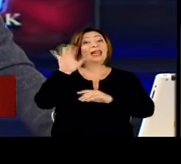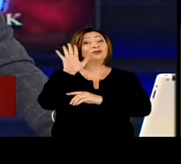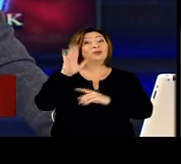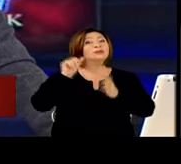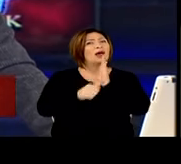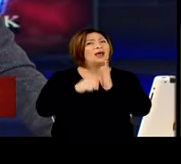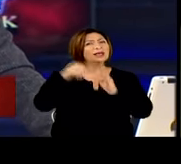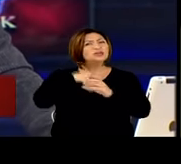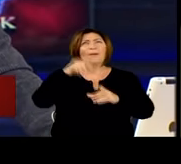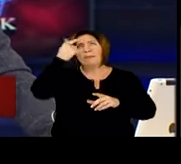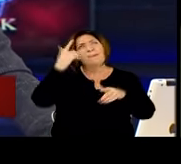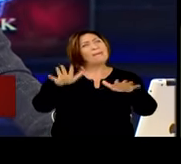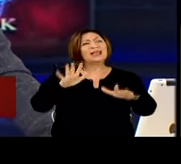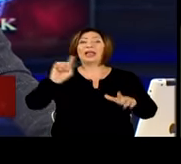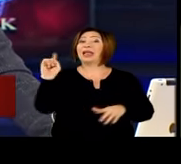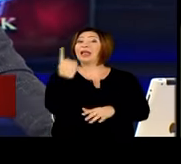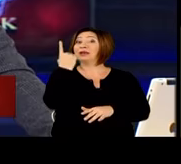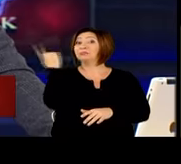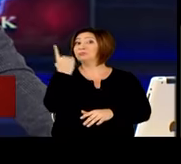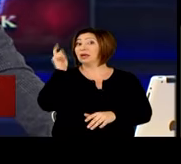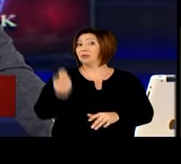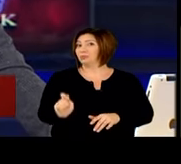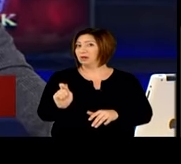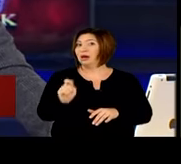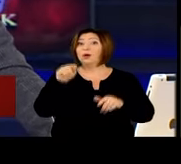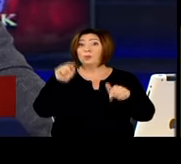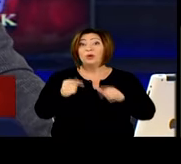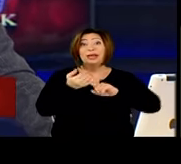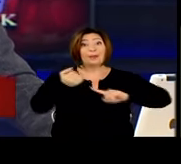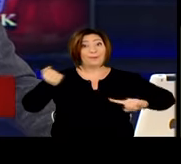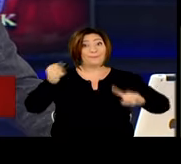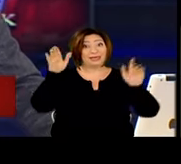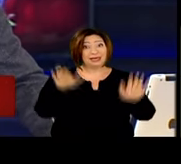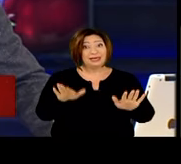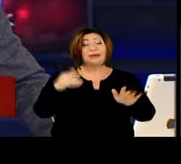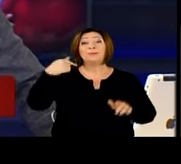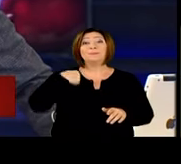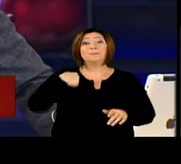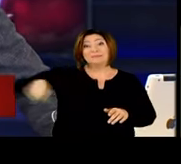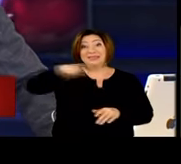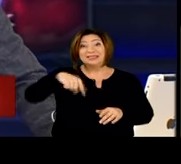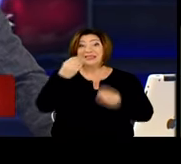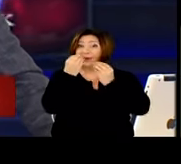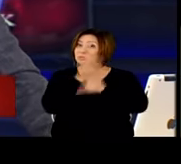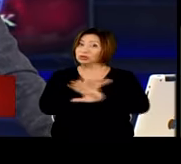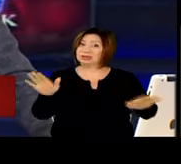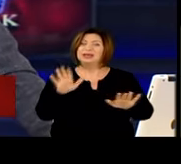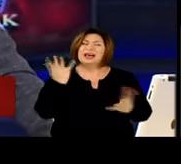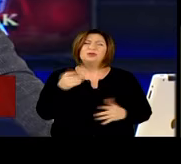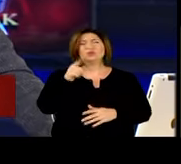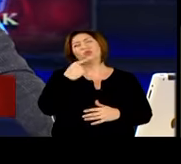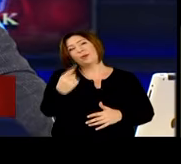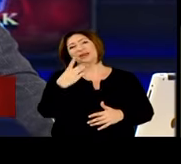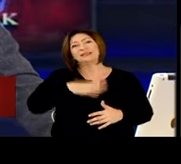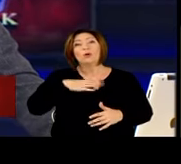tarihinde belki de bir ilki gerçekleştirerek bu kebapları biz yemeyeceğiz. Yani şunu söylemek